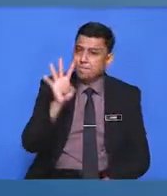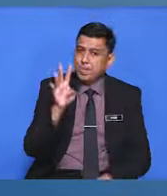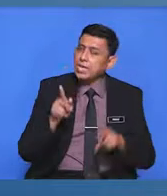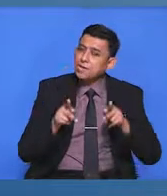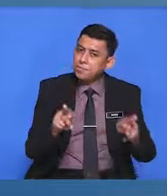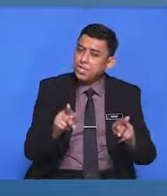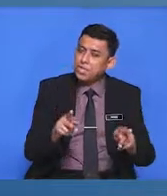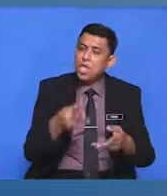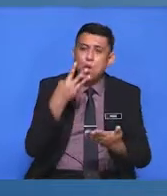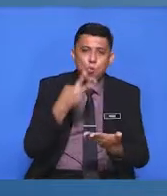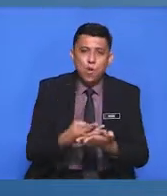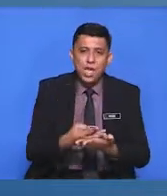keping wang syiling yang berbeza nilai,